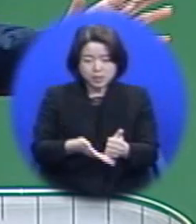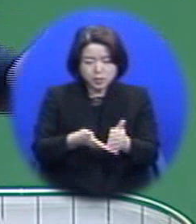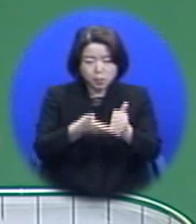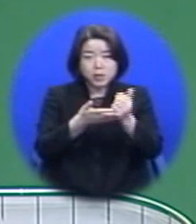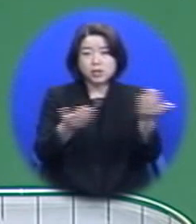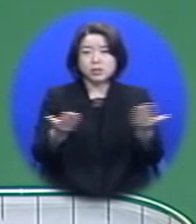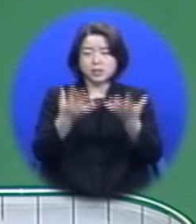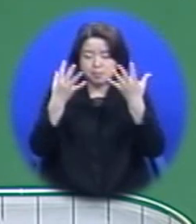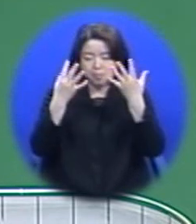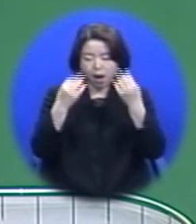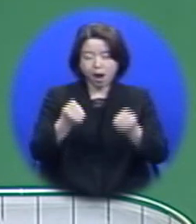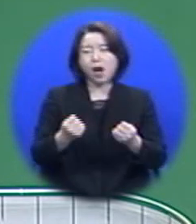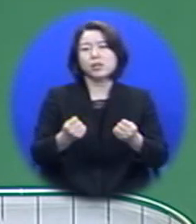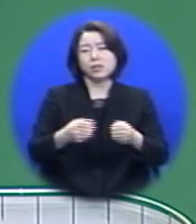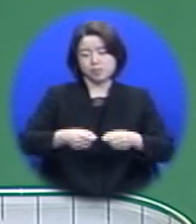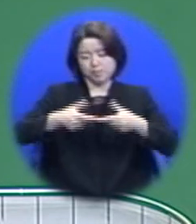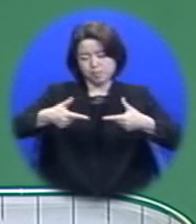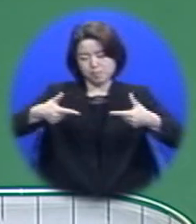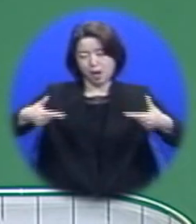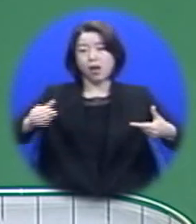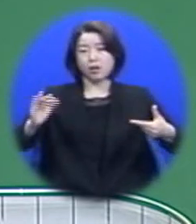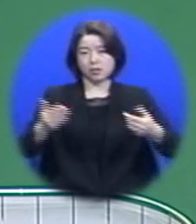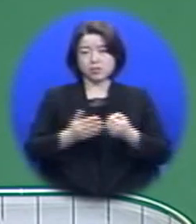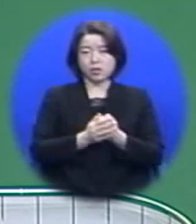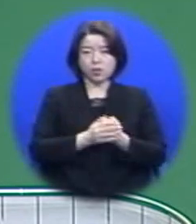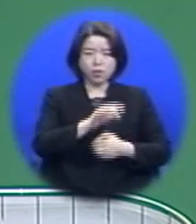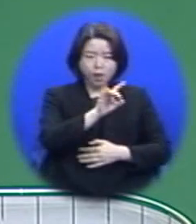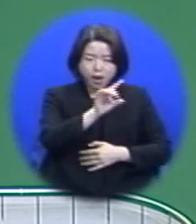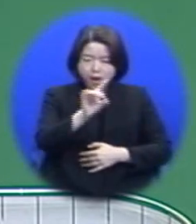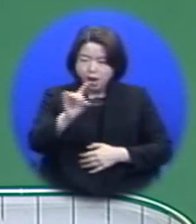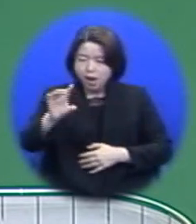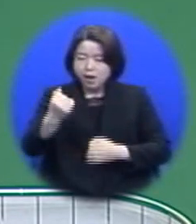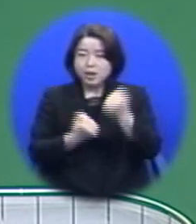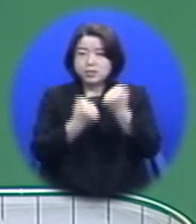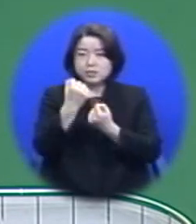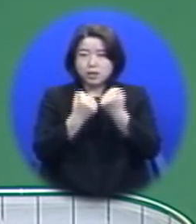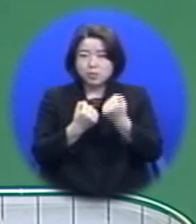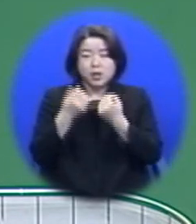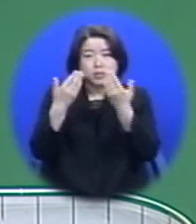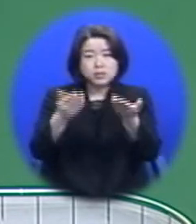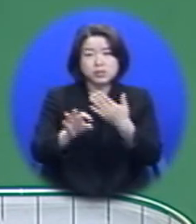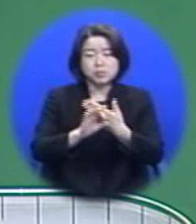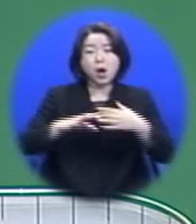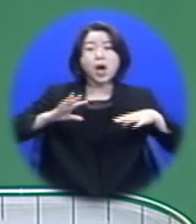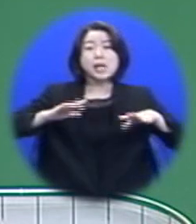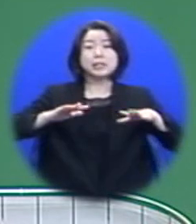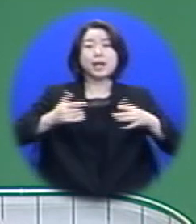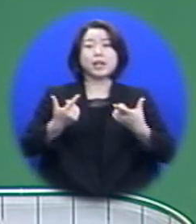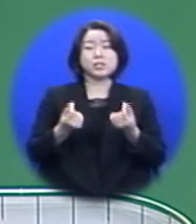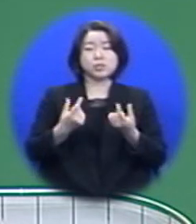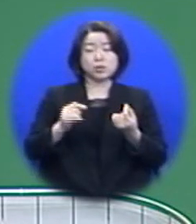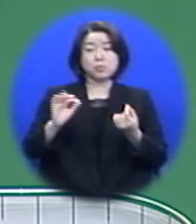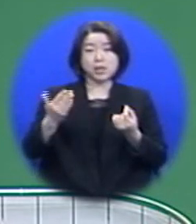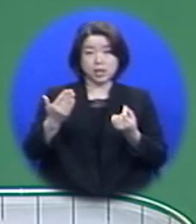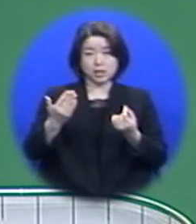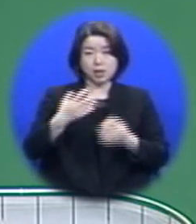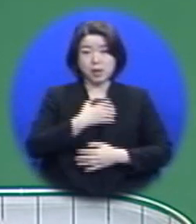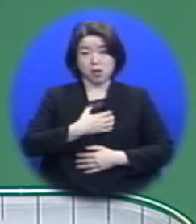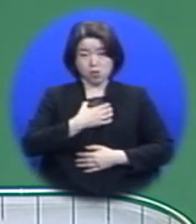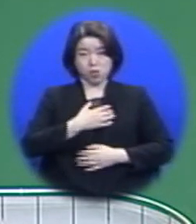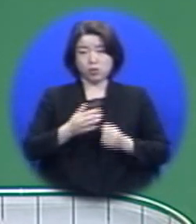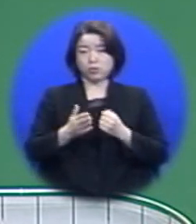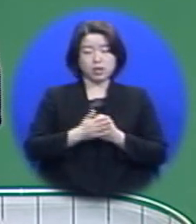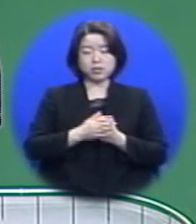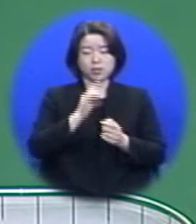많아졌는지 모릅니다 그걸 일일이 다 설명을 드리면 오히려 자랑 같이 될까 봐 걱정일 정도